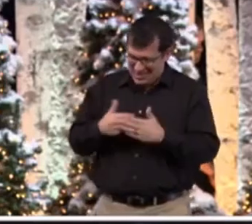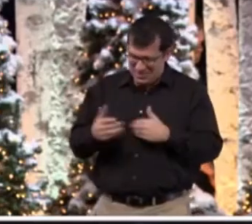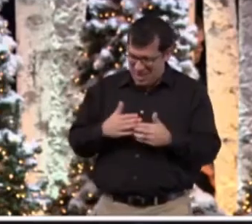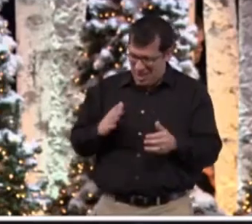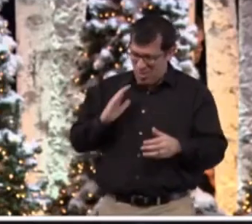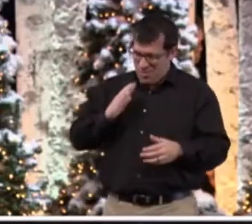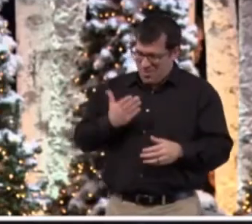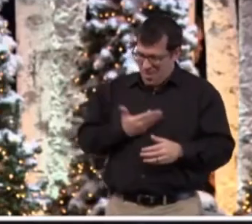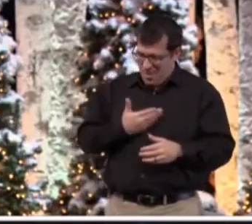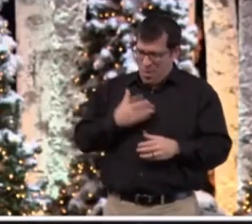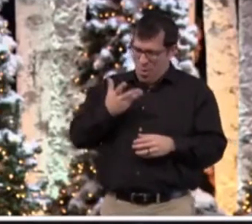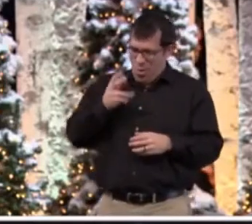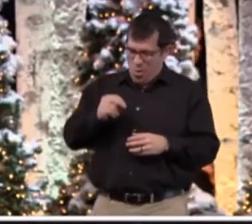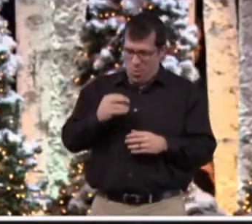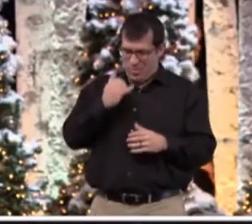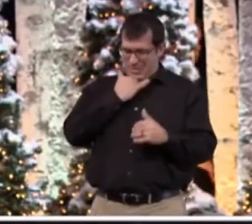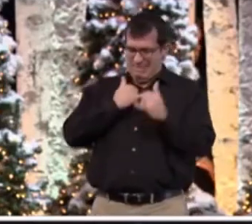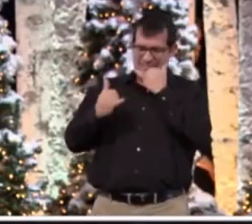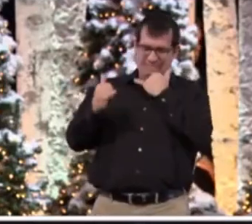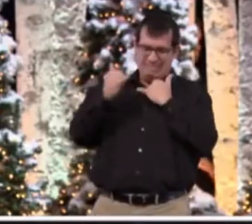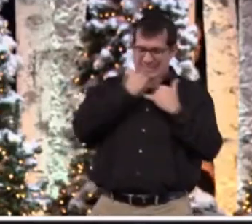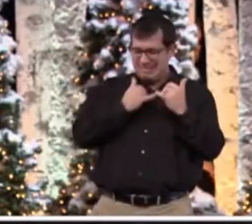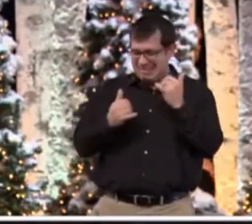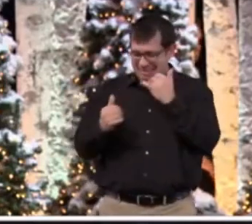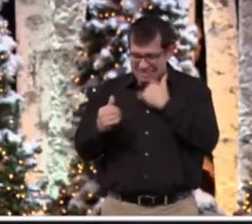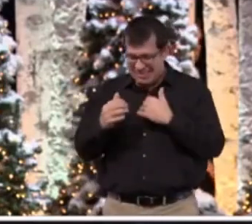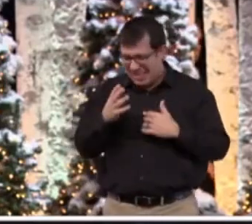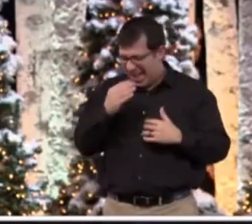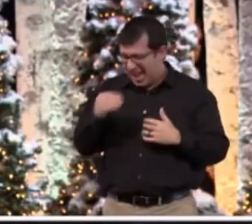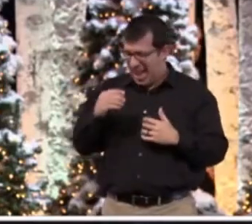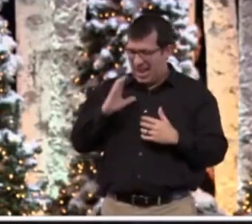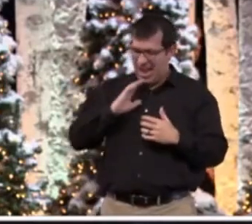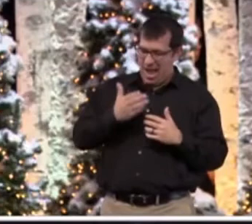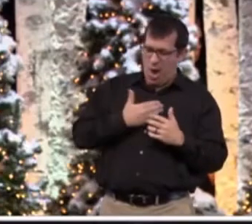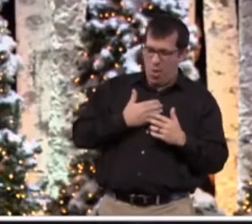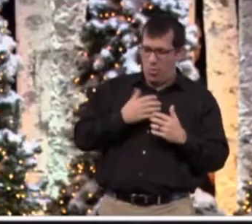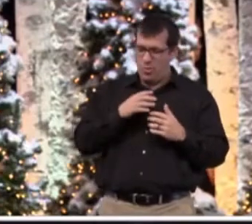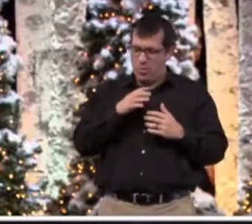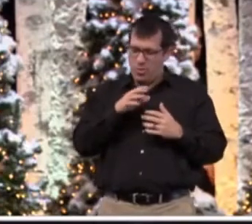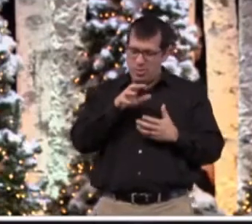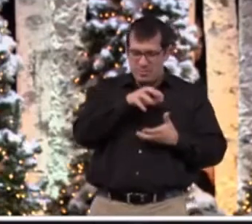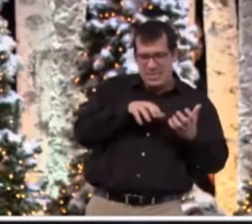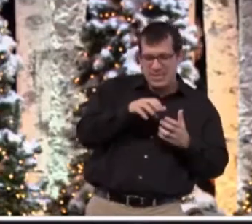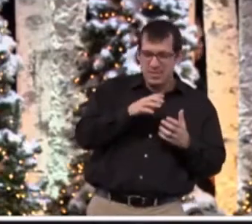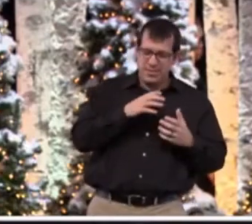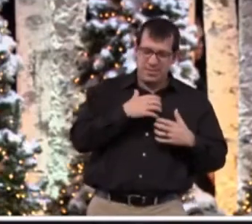गर्नुभएका लागि धन्यवाद। मिश्रित उत्प्रेरणाका बावजुद पनि तपाईँले हामीलाई प्रेम गरिरहनुहुनेछ